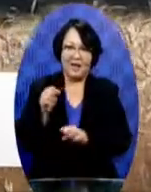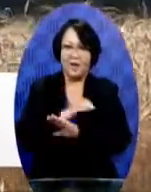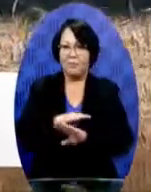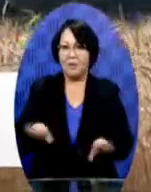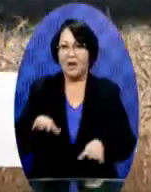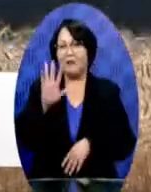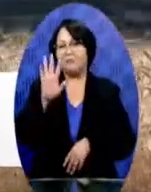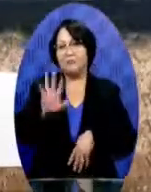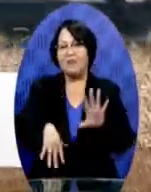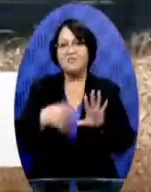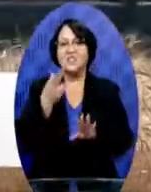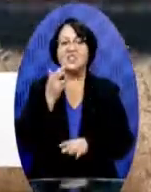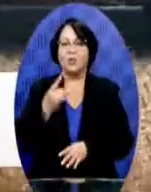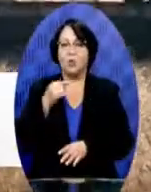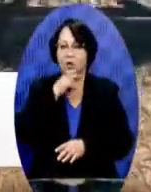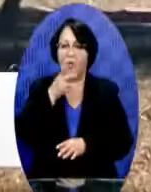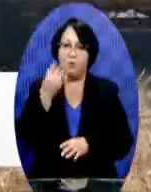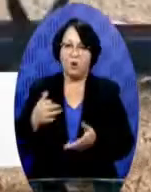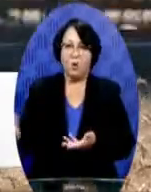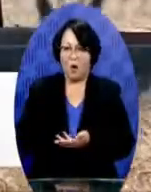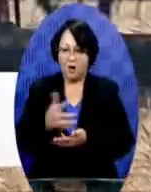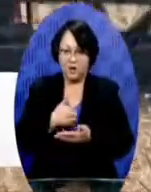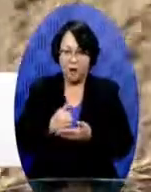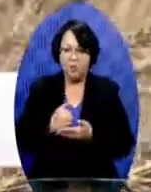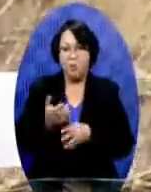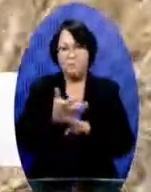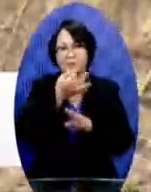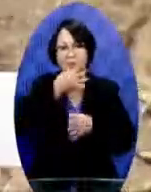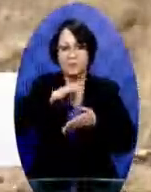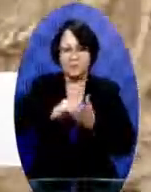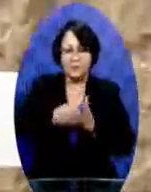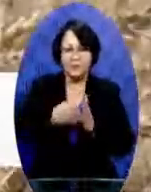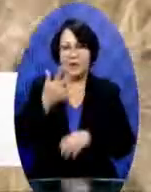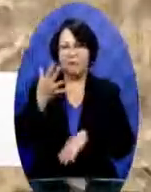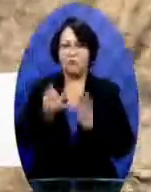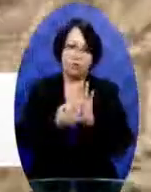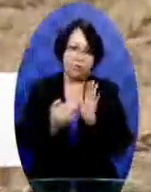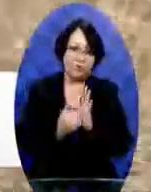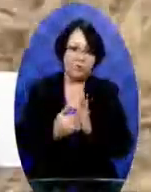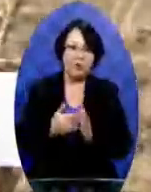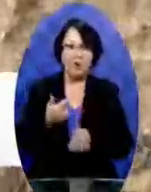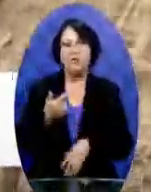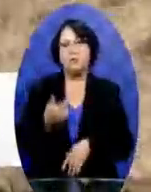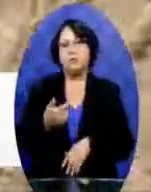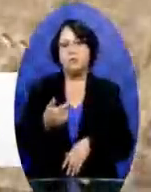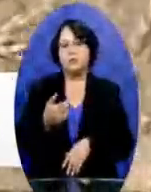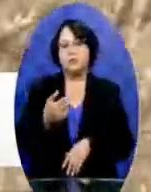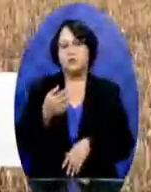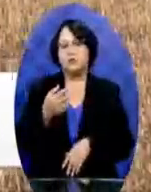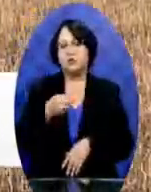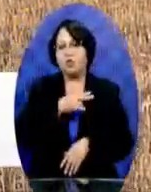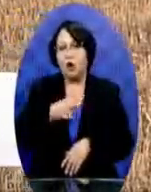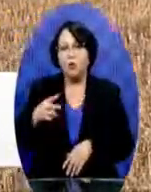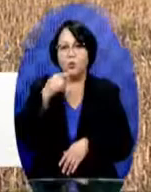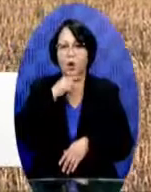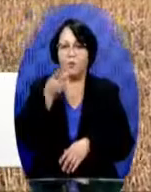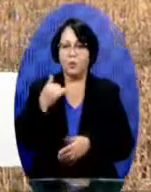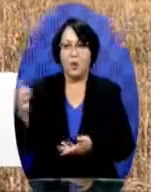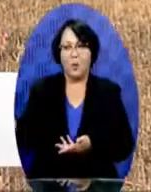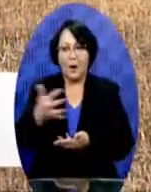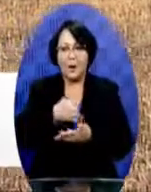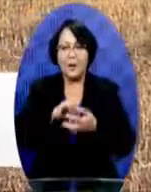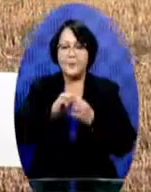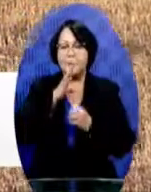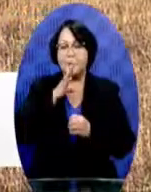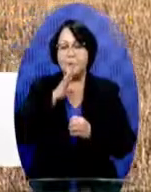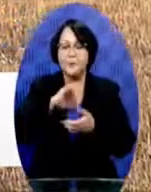15 центнер улаан будаа хураа авна гэдэг. Урчилсан балансаар 57 мянган тонн улаан будаа хураа авах төлөвлөгөөтэй ажиллаж байна. Гэхдээ ийм